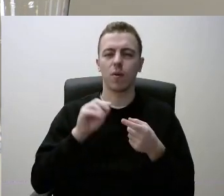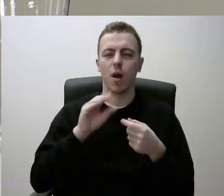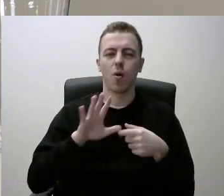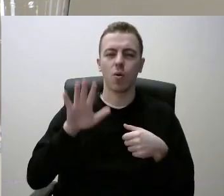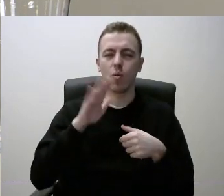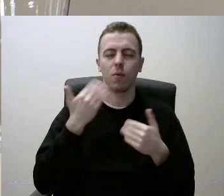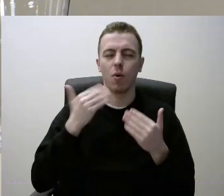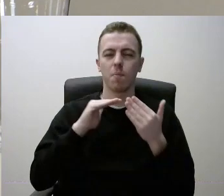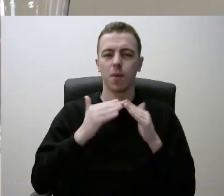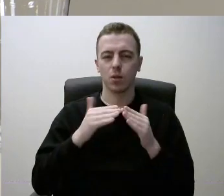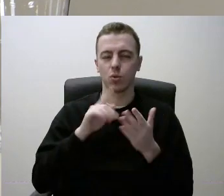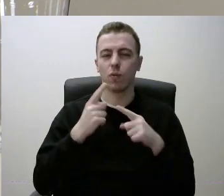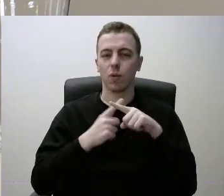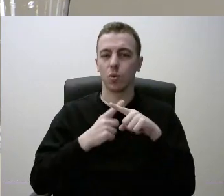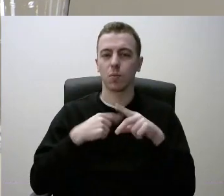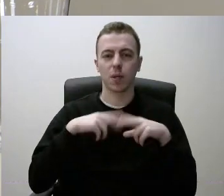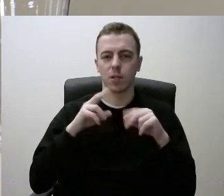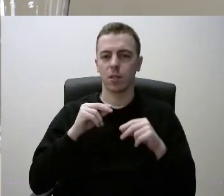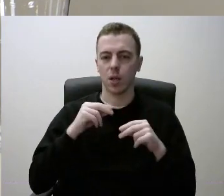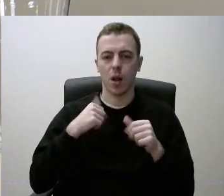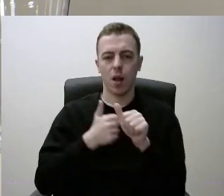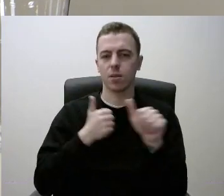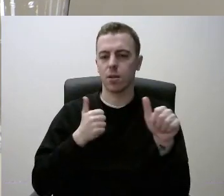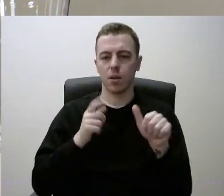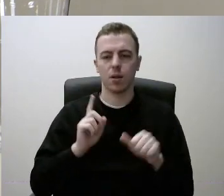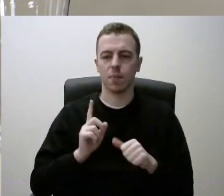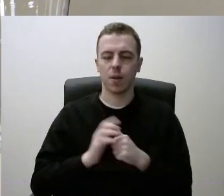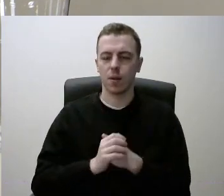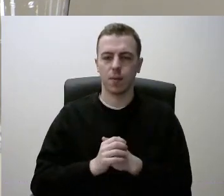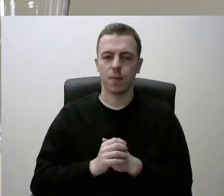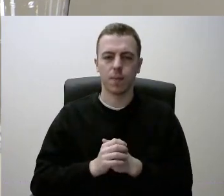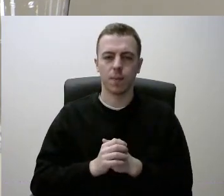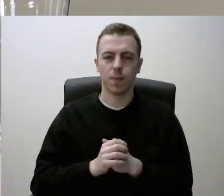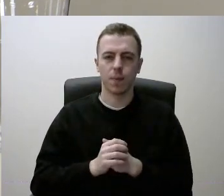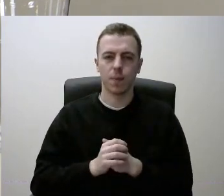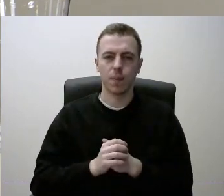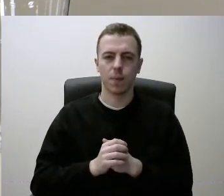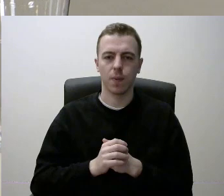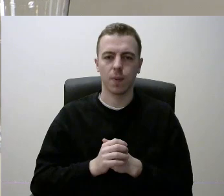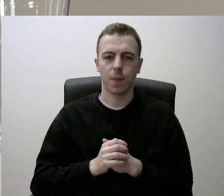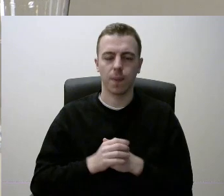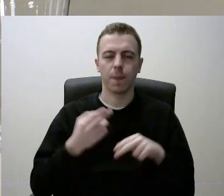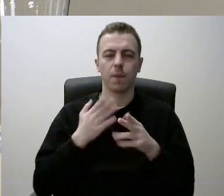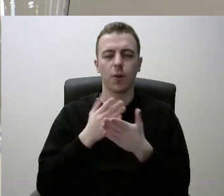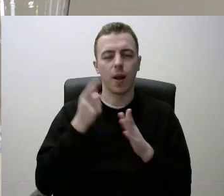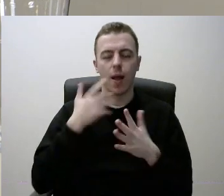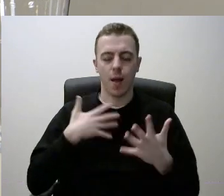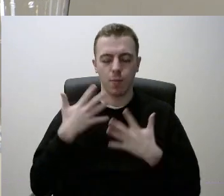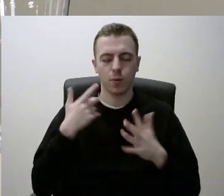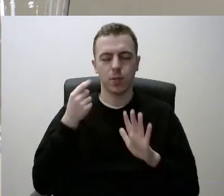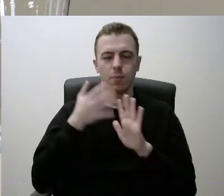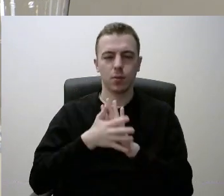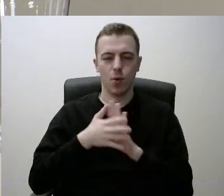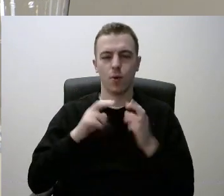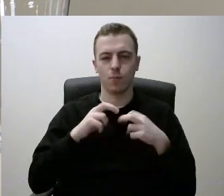tai ko gero irgi nesam iš tų, kurie atsiliktumėm. Tai matyti yra svarbus dalykai, turbūt tie emociniai, psichologiniai. Ir čia